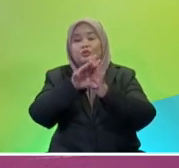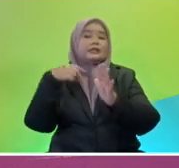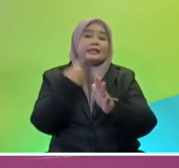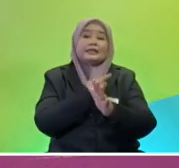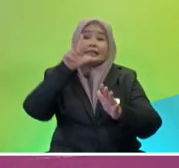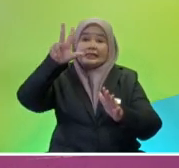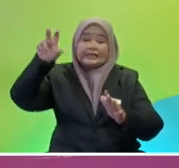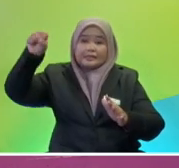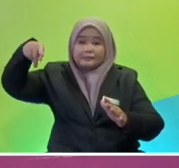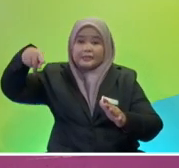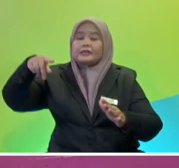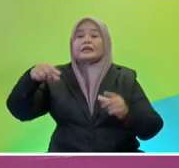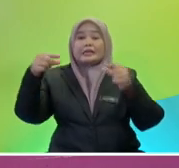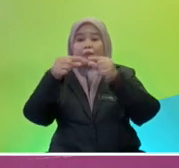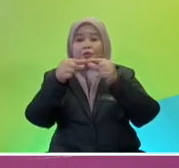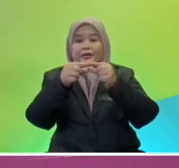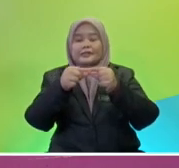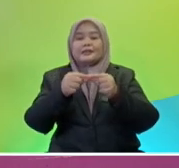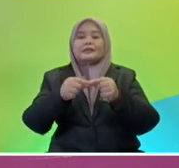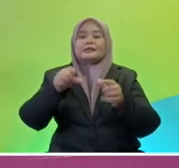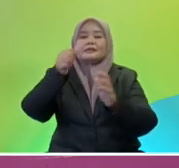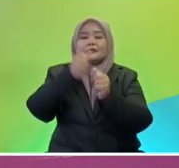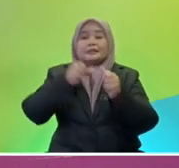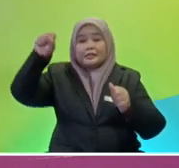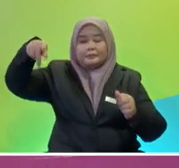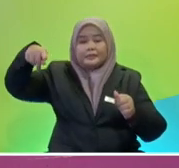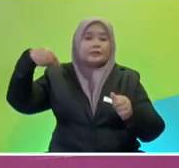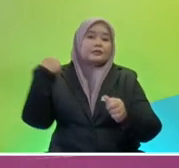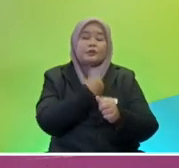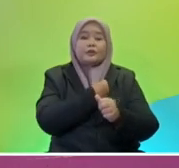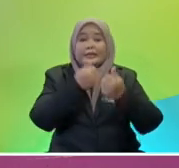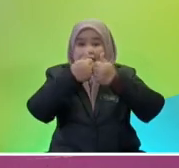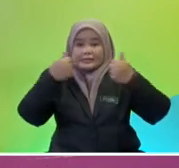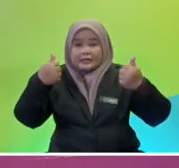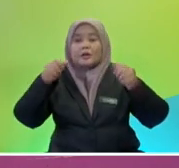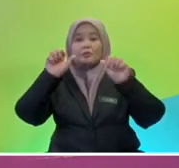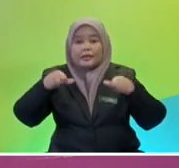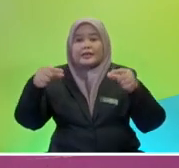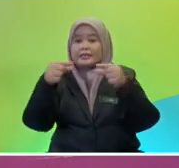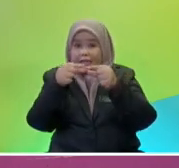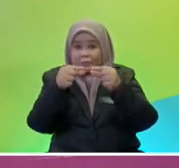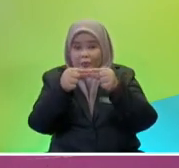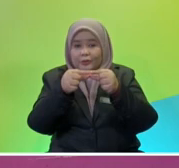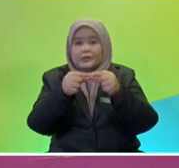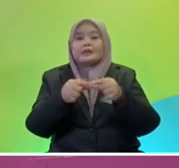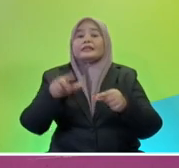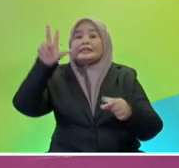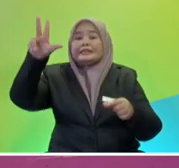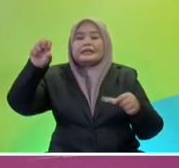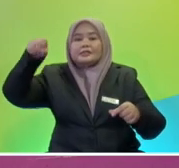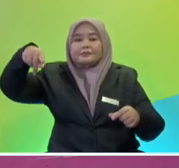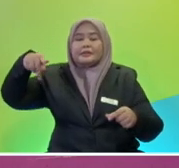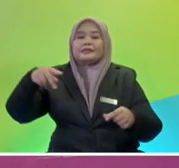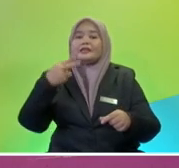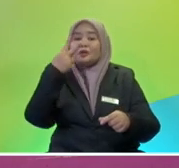ada tiga SP yang usahanya gabungkan Nah jadi maksudnya setiap SP itu kita boleh buat serbasingan boleh juga kita gabungkan 3 sp